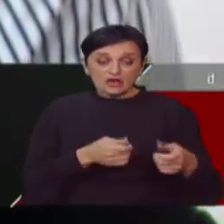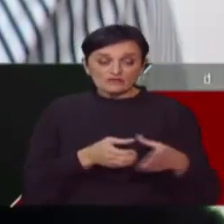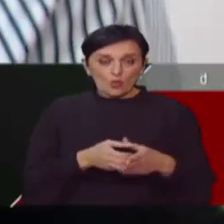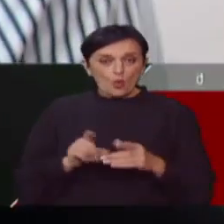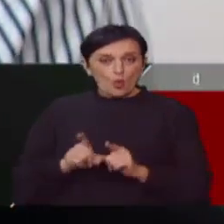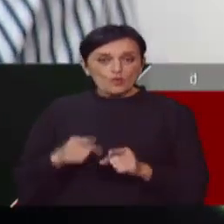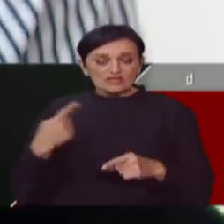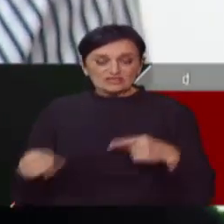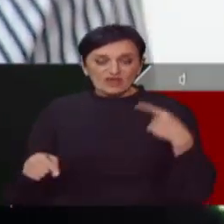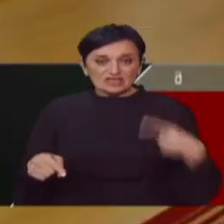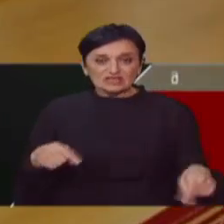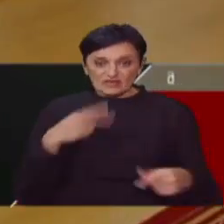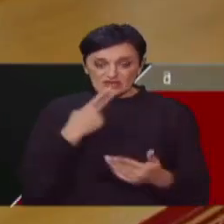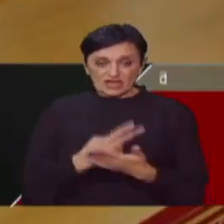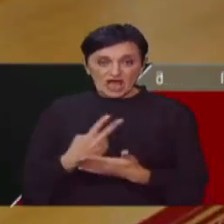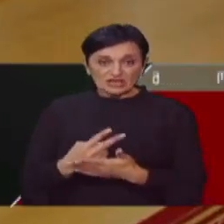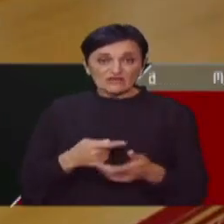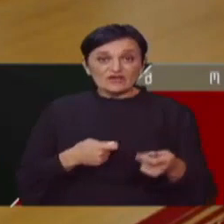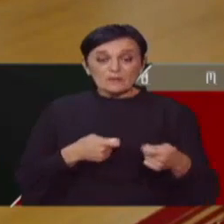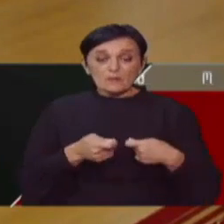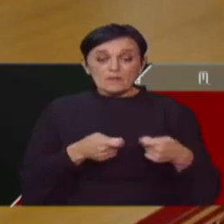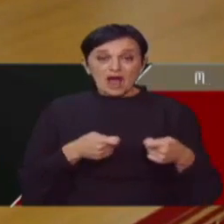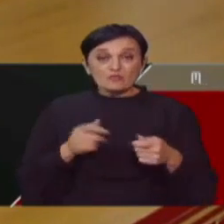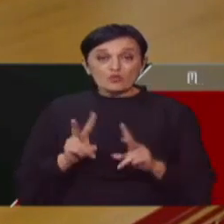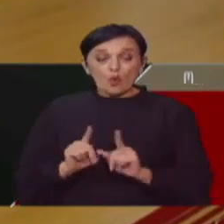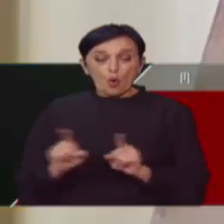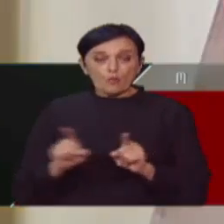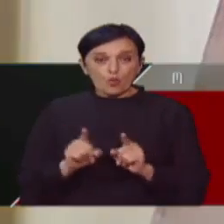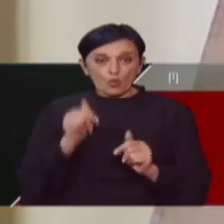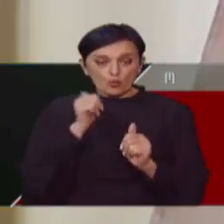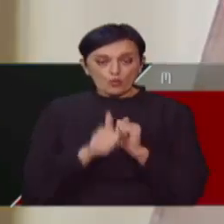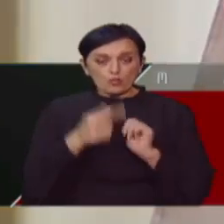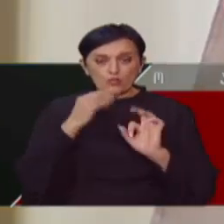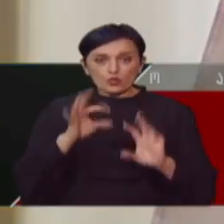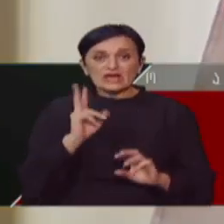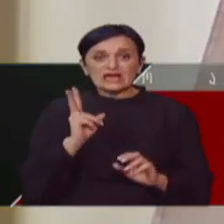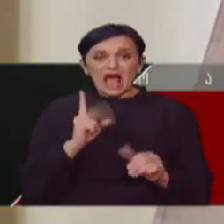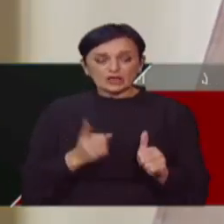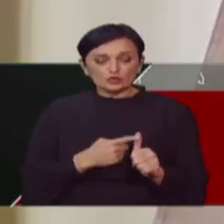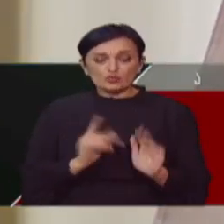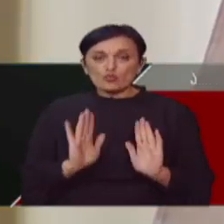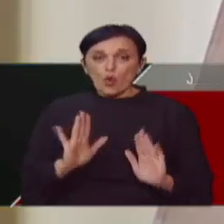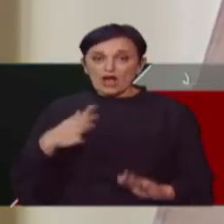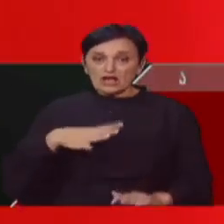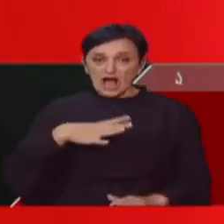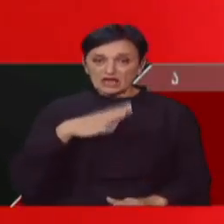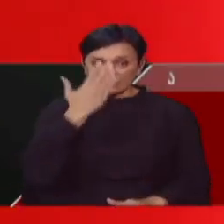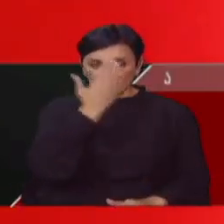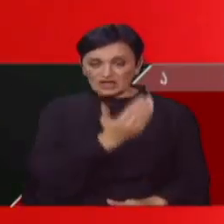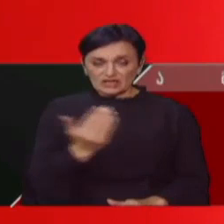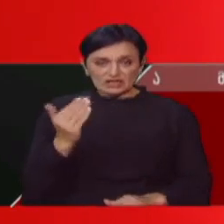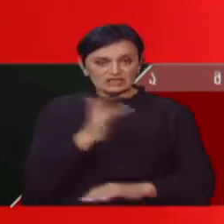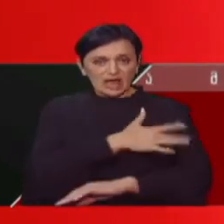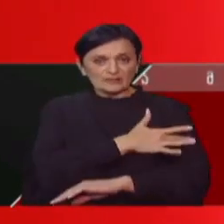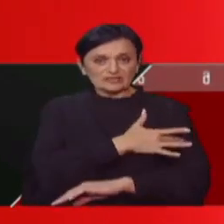ოპოზიცია სხვადასხვა გვარად ხედავენ. მართველი გუნდის ოპონენტების პროგნოზით ქვეყანა კანდიდატის სტატუსს მხოლოდ ქართველი ხალხის